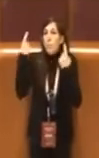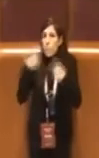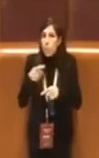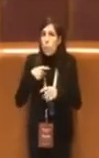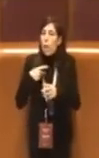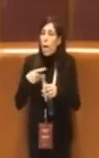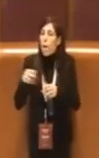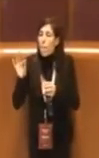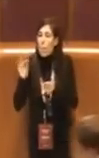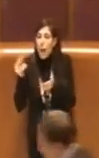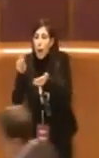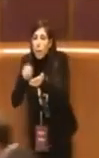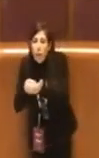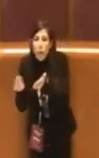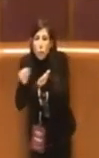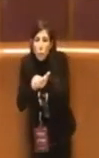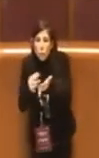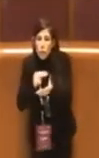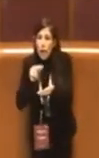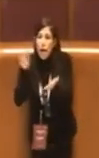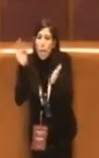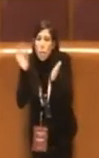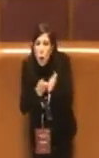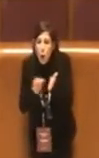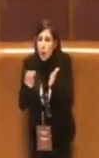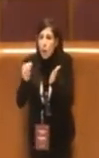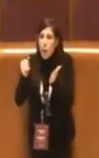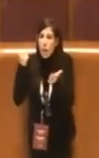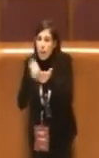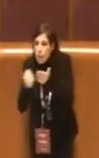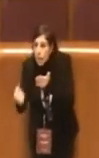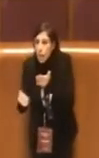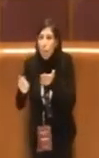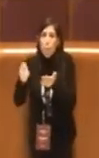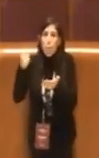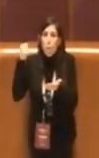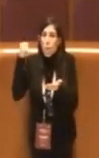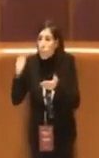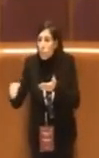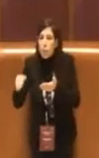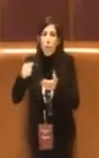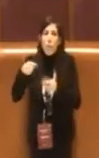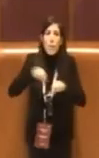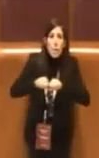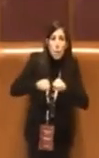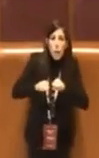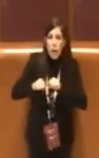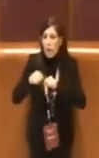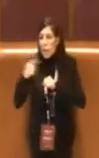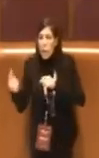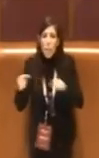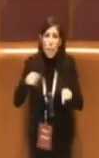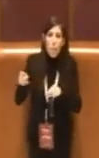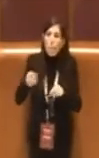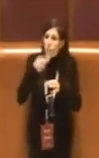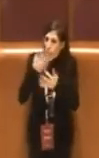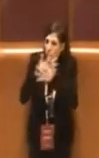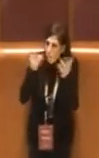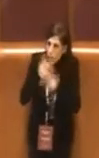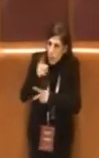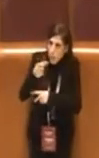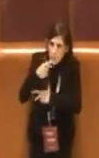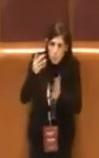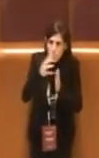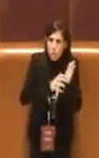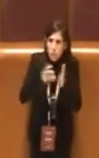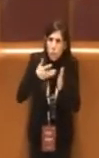presa di responsabilità dei nuovi dirigenti che hanno posto la firma e i timbri esattamente dove ha indicato la collega, per